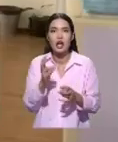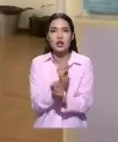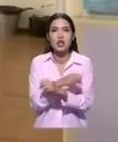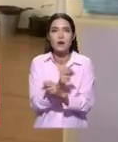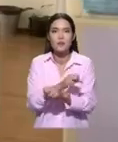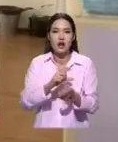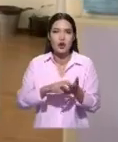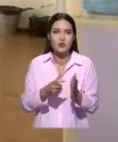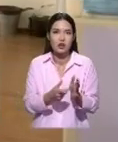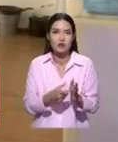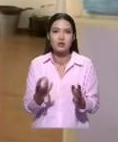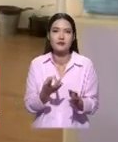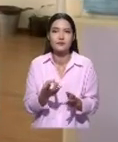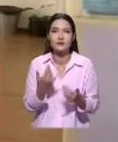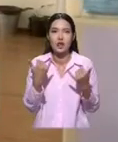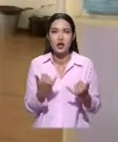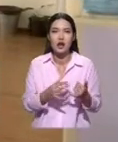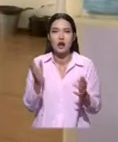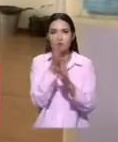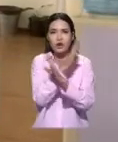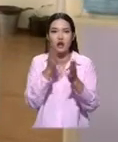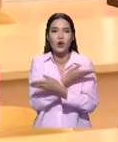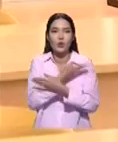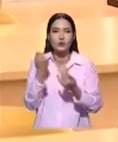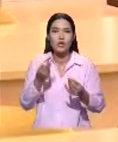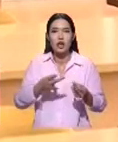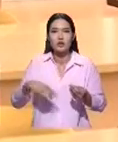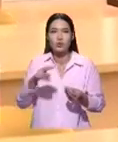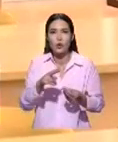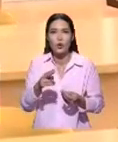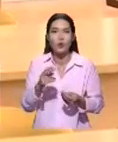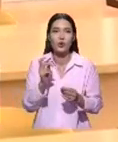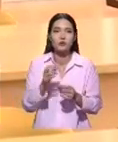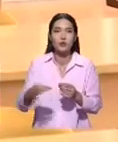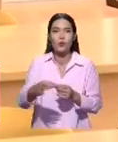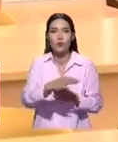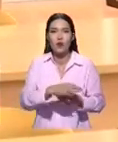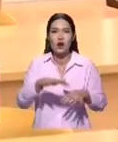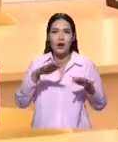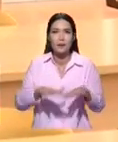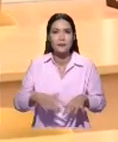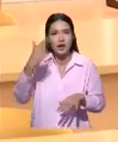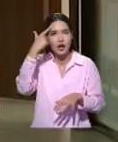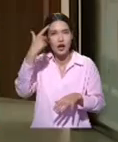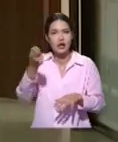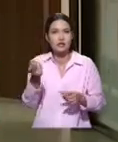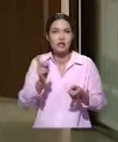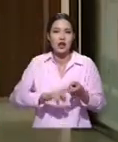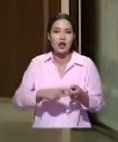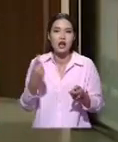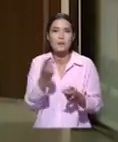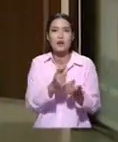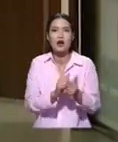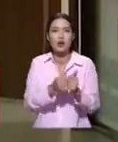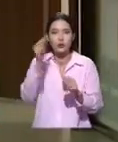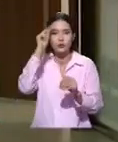бөлімлеріне. Бүгін өңірде ауа райының қолайсыздығы, көктайғақ, екпінді жел облыс аумағында дауылды ескерту болуына байланысты бірінші